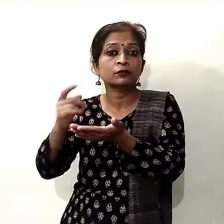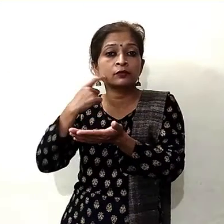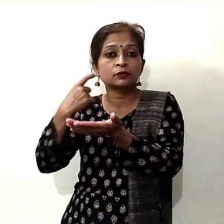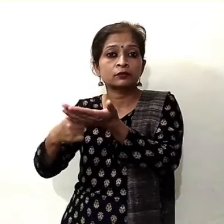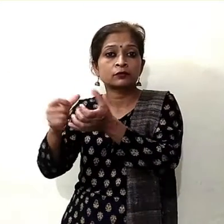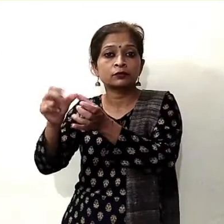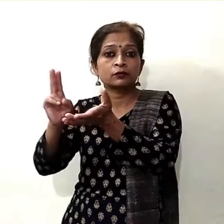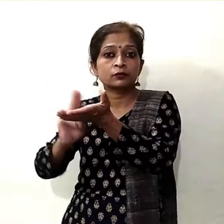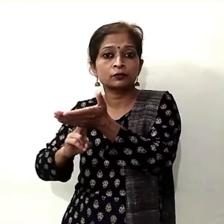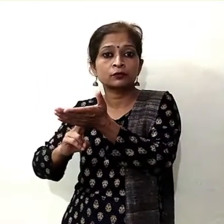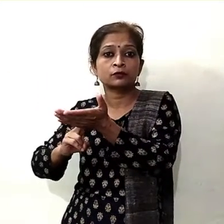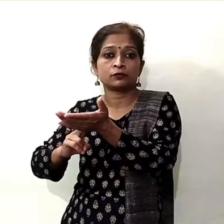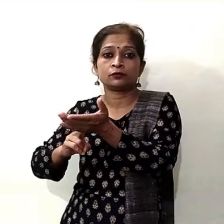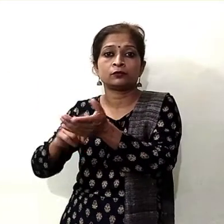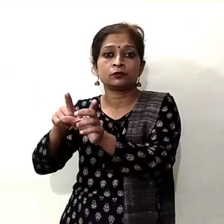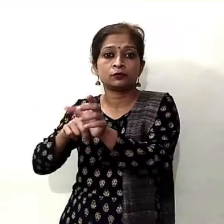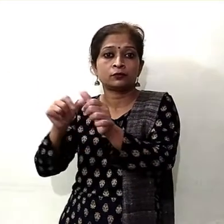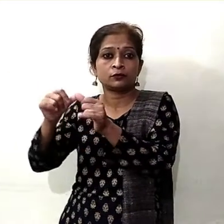गए,